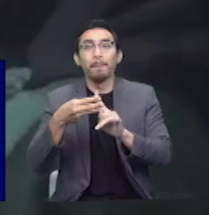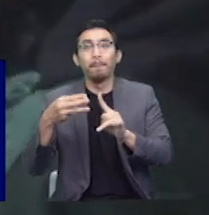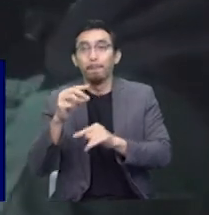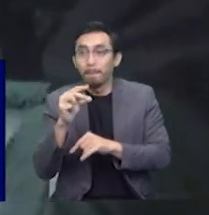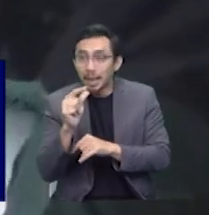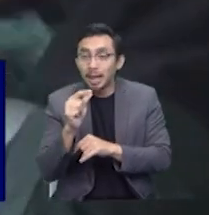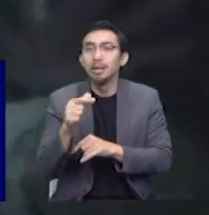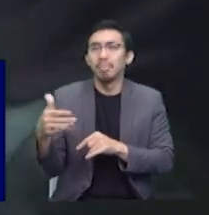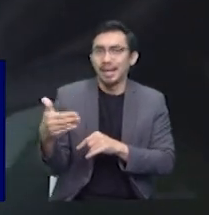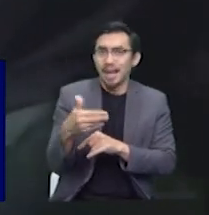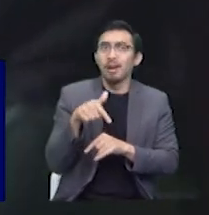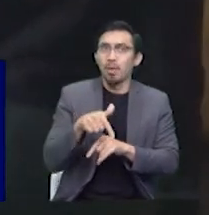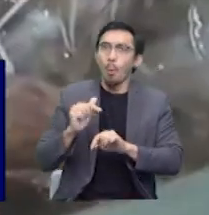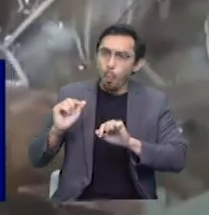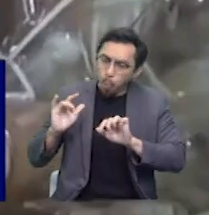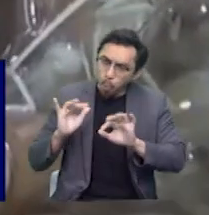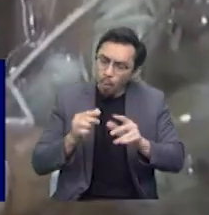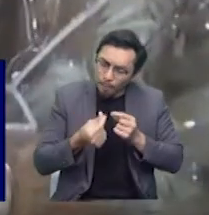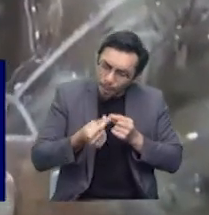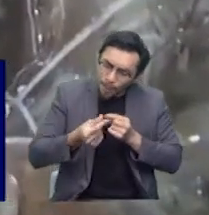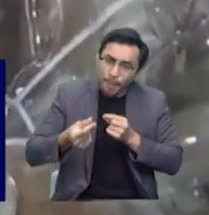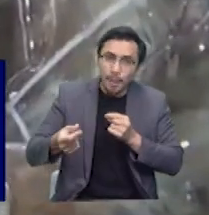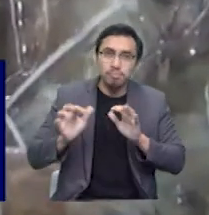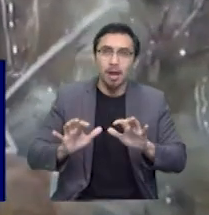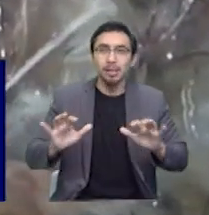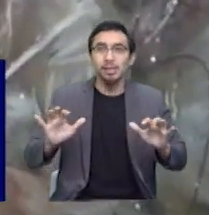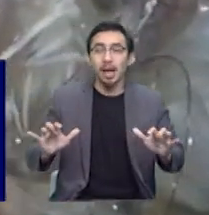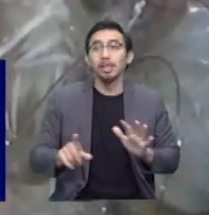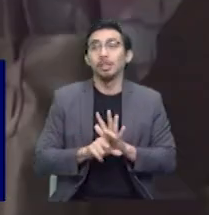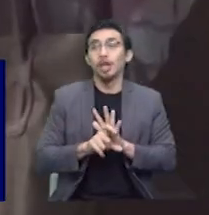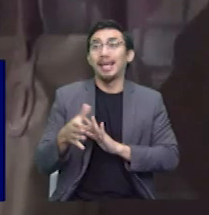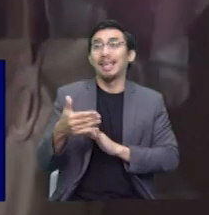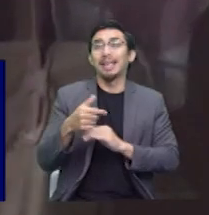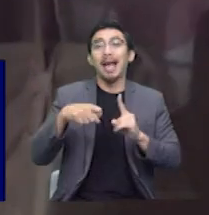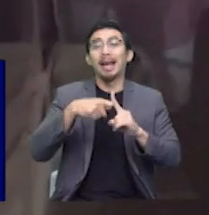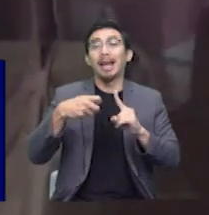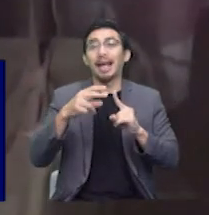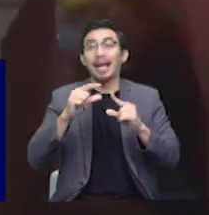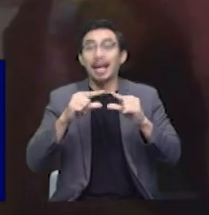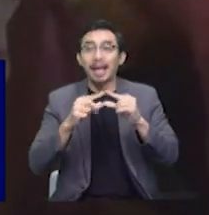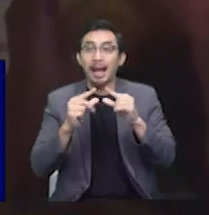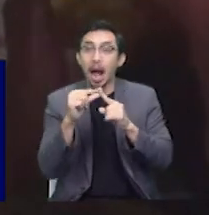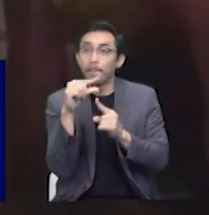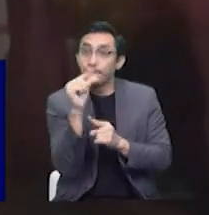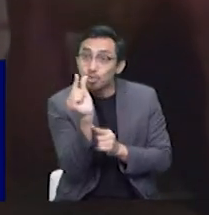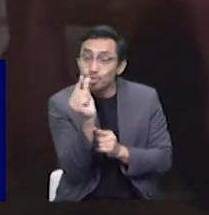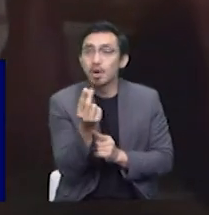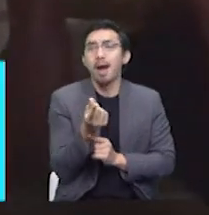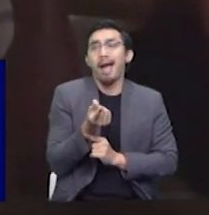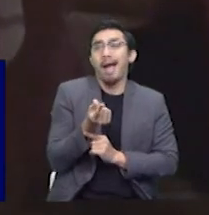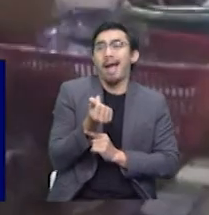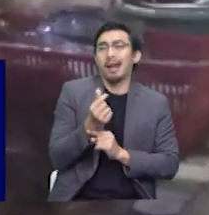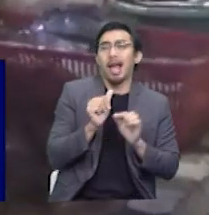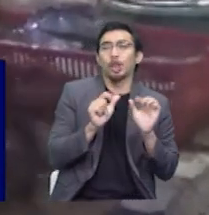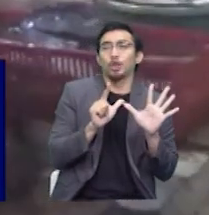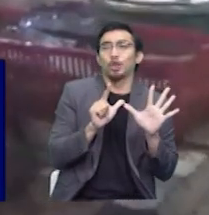dimasak saat malam pergantian tahun baru. Di antaranya ikan kerapu seharga Rp75.000 per kilogram, udang Rp40.000 hingga